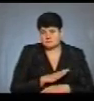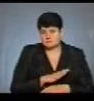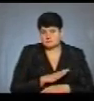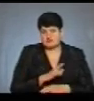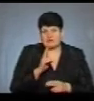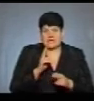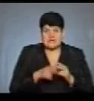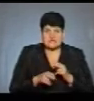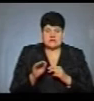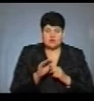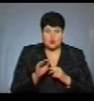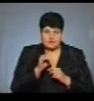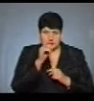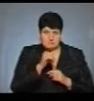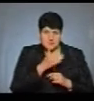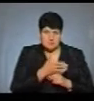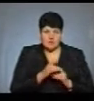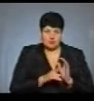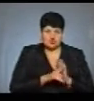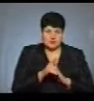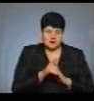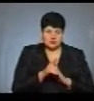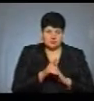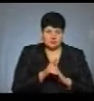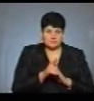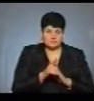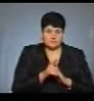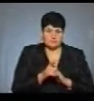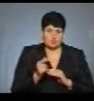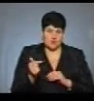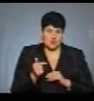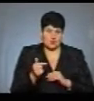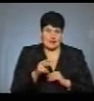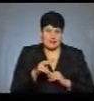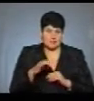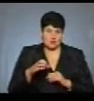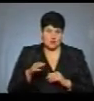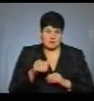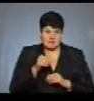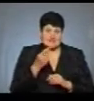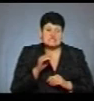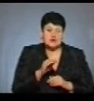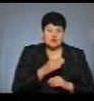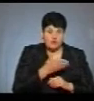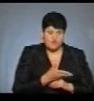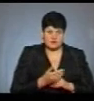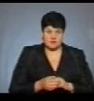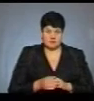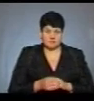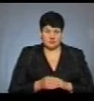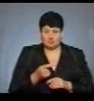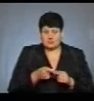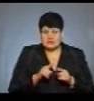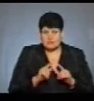в кінці жовтня місяця, і на початку деякі райони роздруковувалися на початку листопада місяця, за жовтень місяць повідомлення. Тому